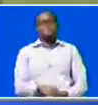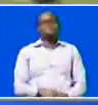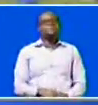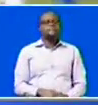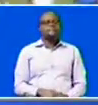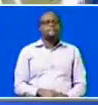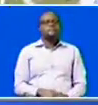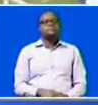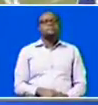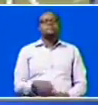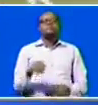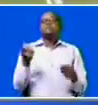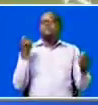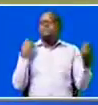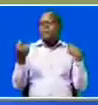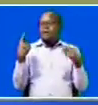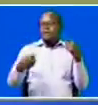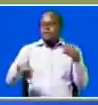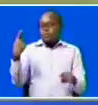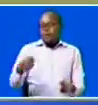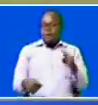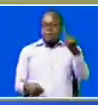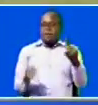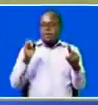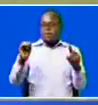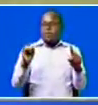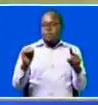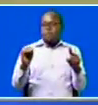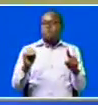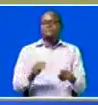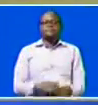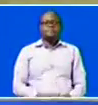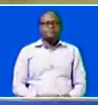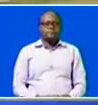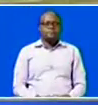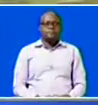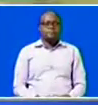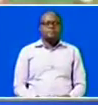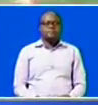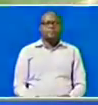Kipkurui aliipa Zukericho ushindi wa bao moja kwa nunge dhidi ya Chemelil Sugar.